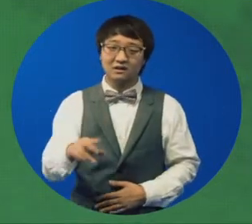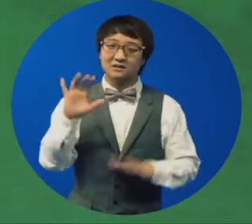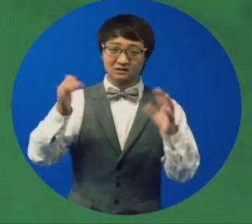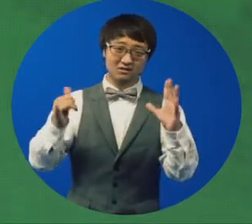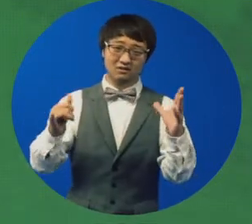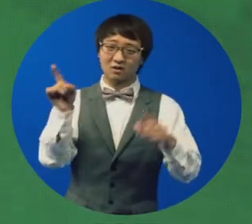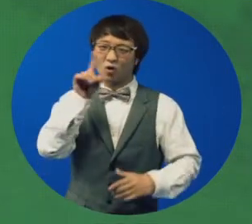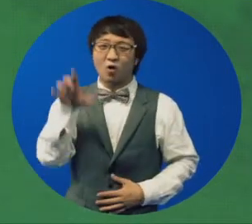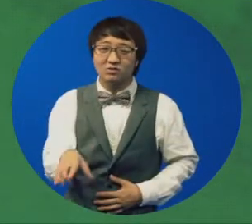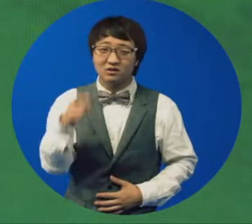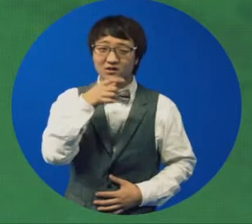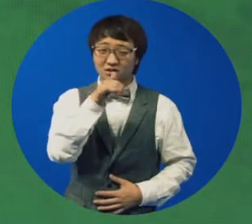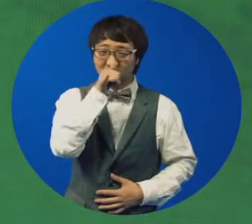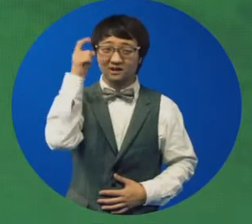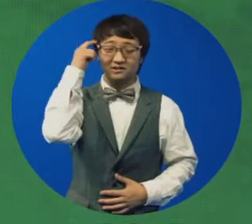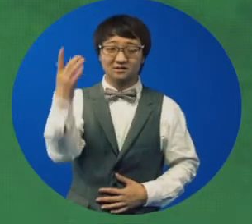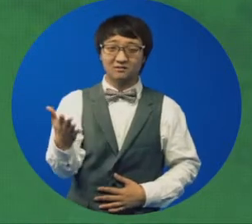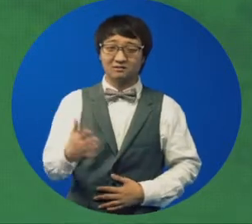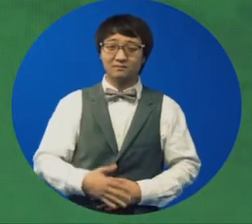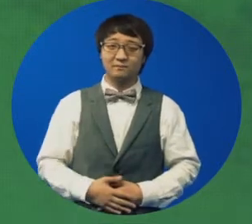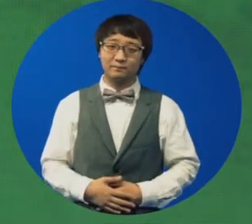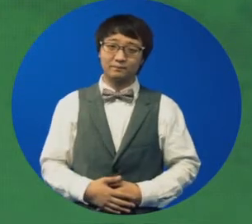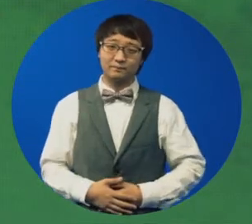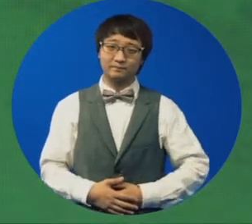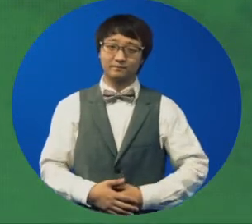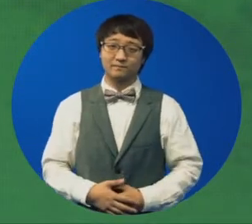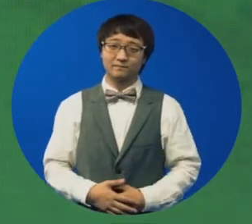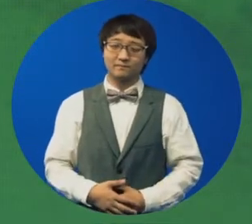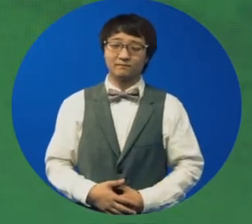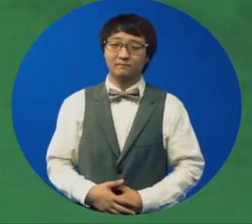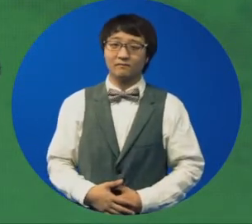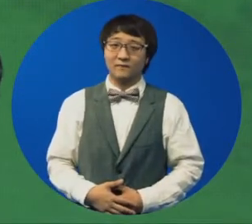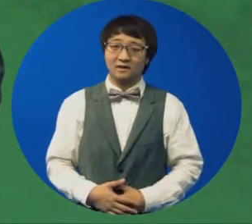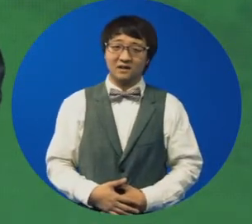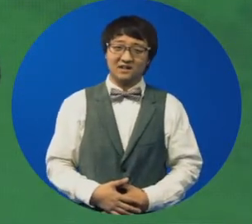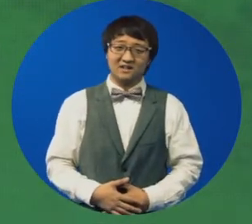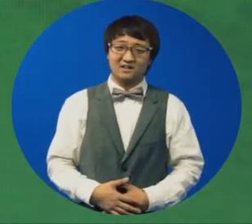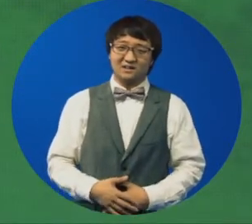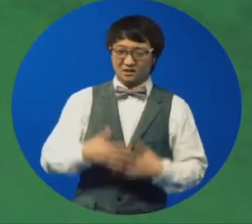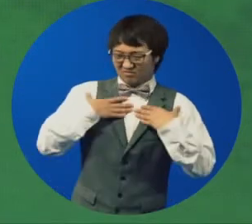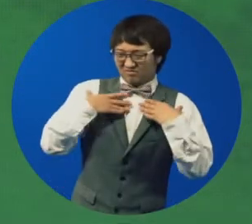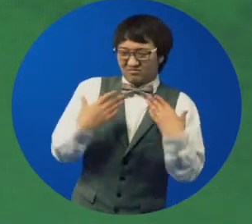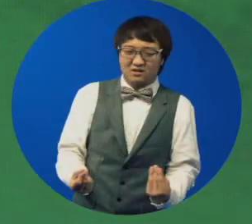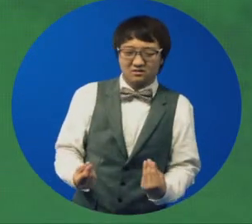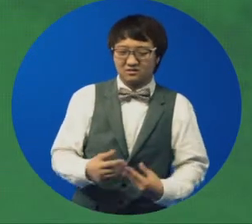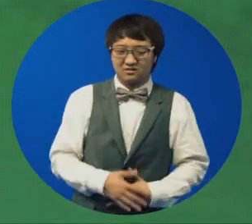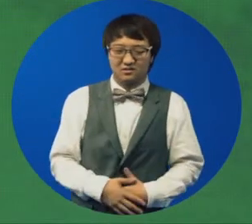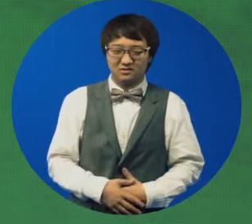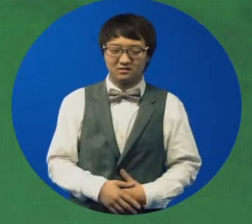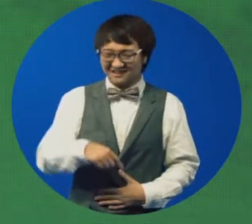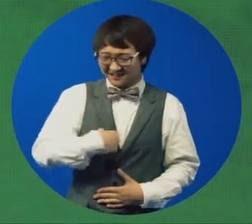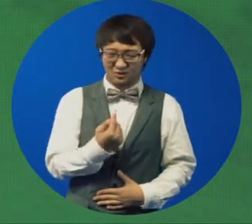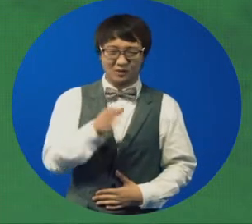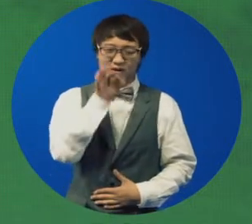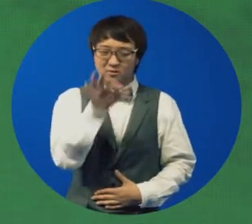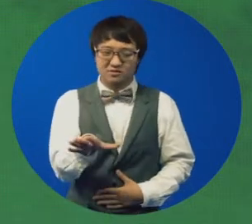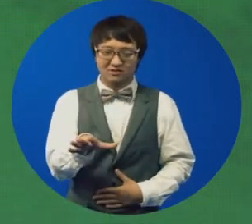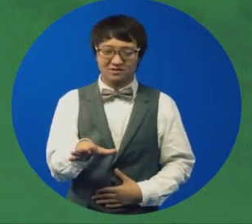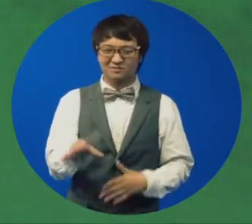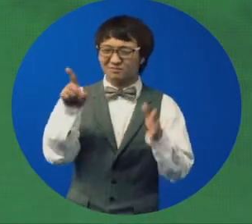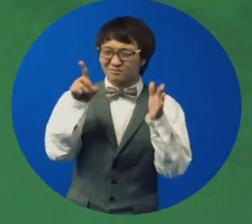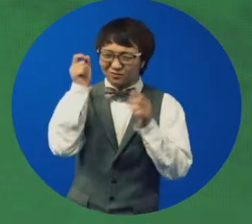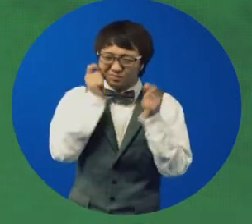있겠어? 그 소리를 듣고 피터 윌슨의 마음이 무너져 내리는 것 같았답니다. 스스로 할 수 없을 것 같은 마음에 눈물을 참고 기도하는데